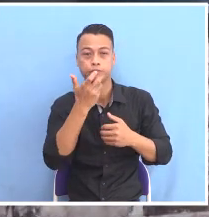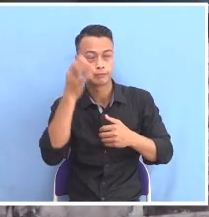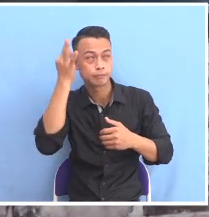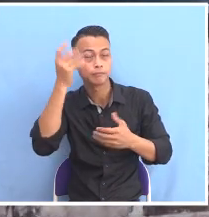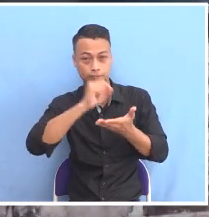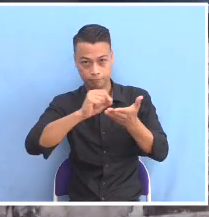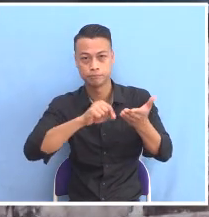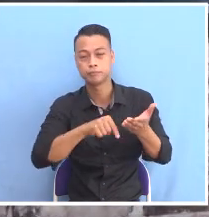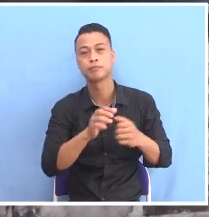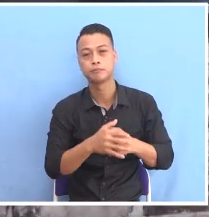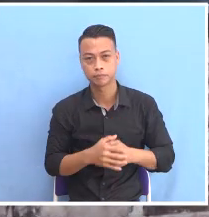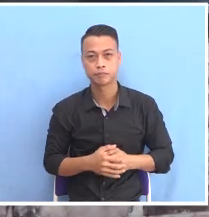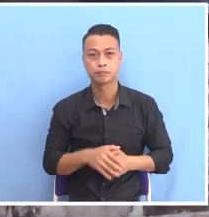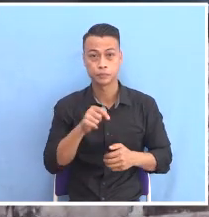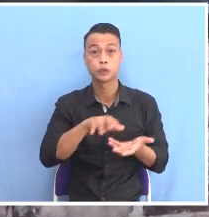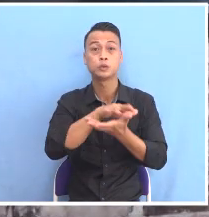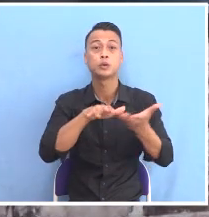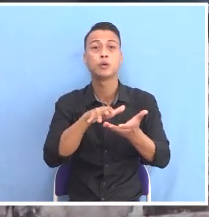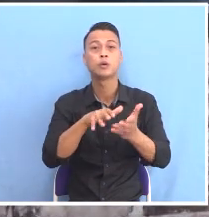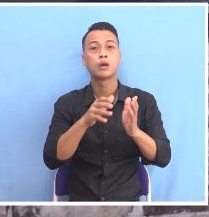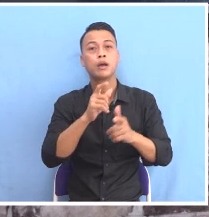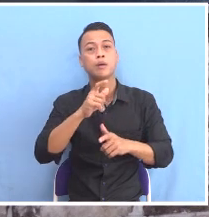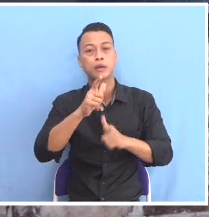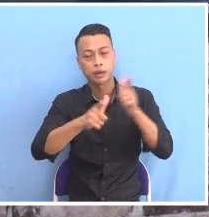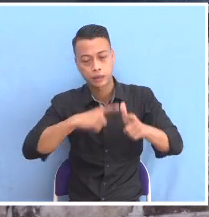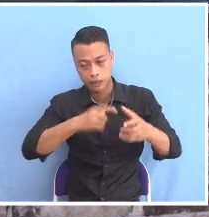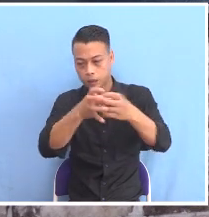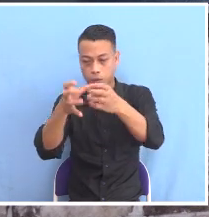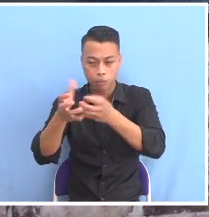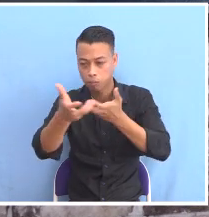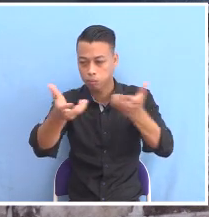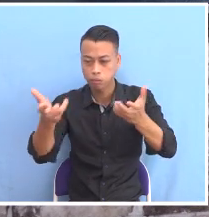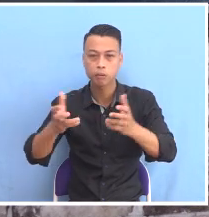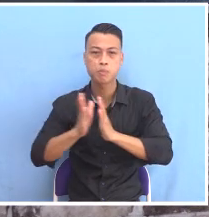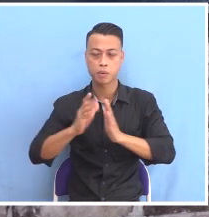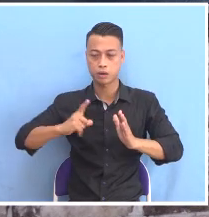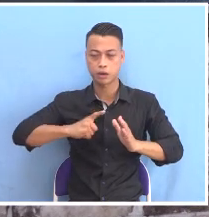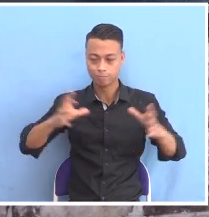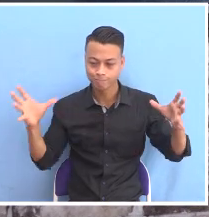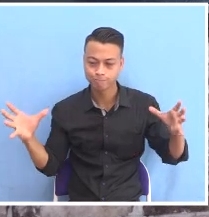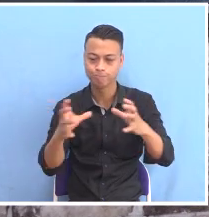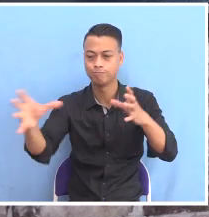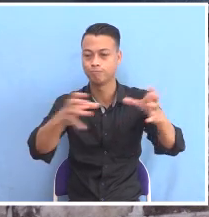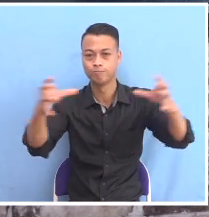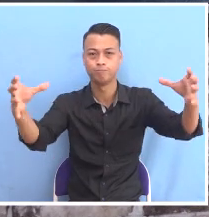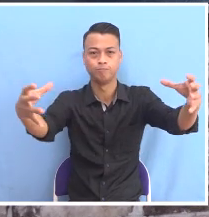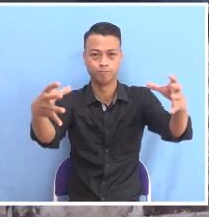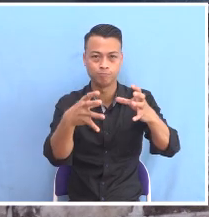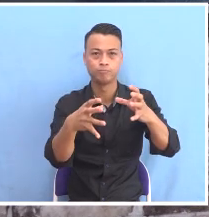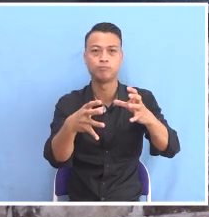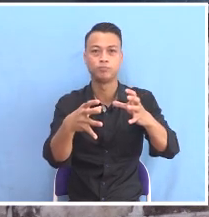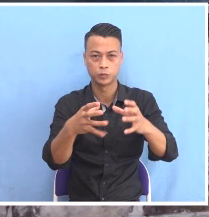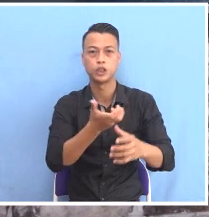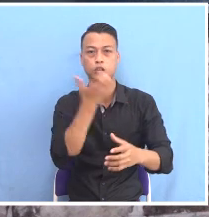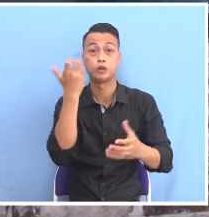့ဆွေးနွေးခဲ့တာကတော့လုံခြုံရေးကဏ္ဍပြန်လည်ပေါင်းစည်ရေးတခုထိသောတက်မတော့မြန်မာပြည်ငင်းရေးလုပ်ငန်းစဉ်မှာအခက်အခဲဆုံးအပိုင်းနဲ့ပတ်သက်ပြီးတော့မှကျွန်တော်တို့ဆွေးနွေးခဲ့ကြ